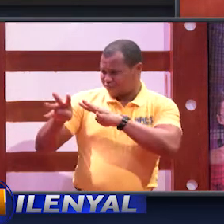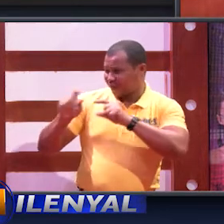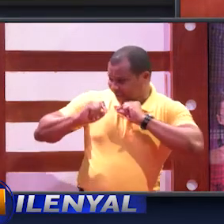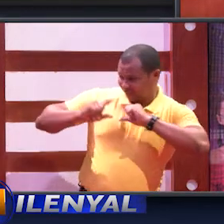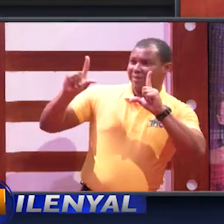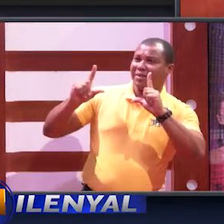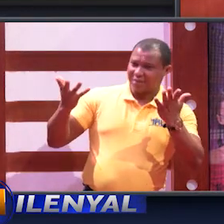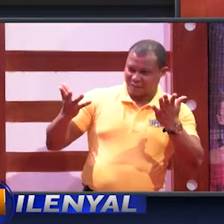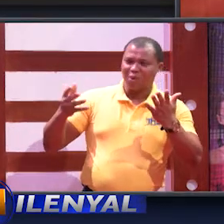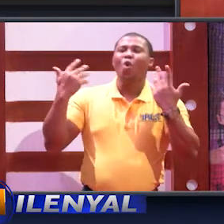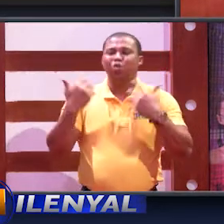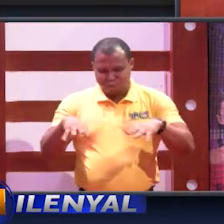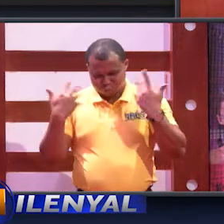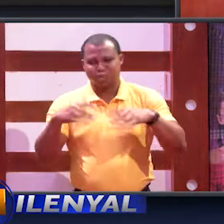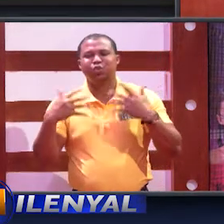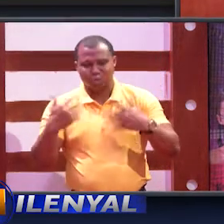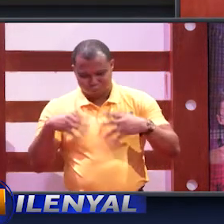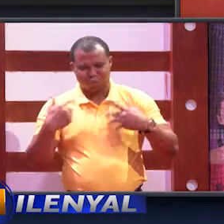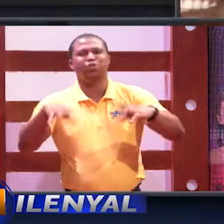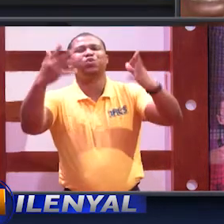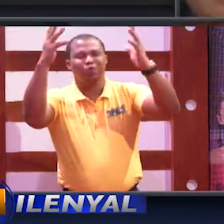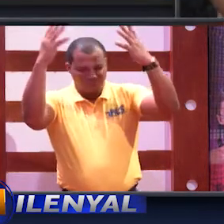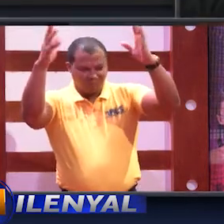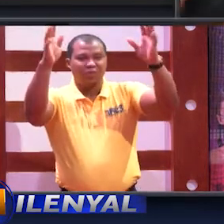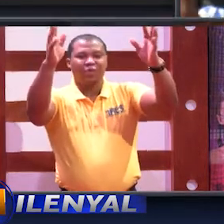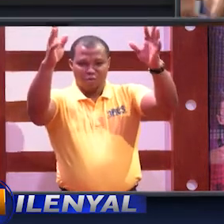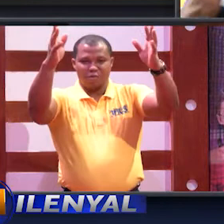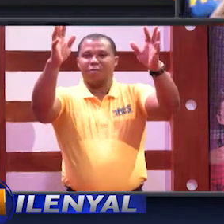parlé. Wow! Compliment!